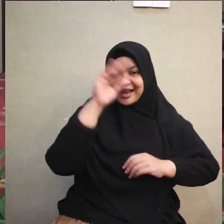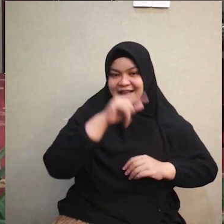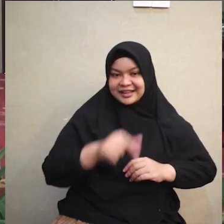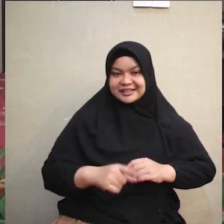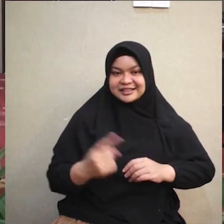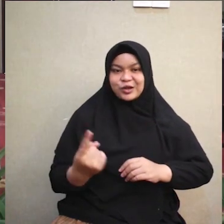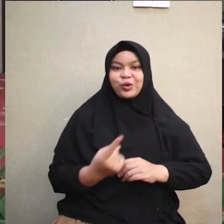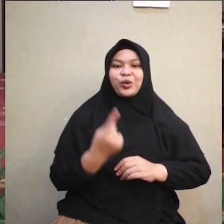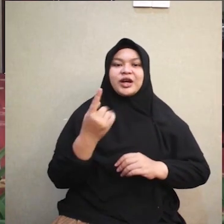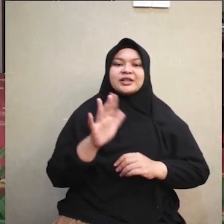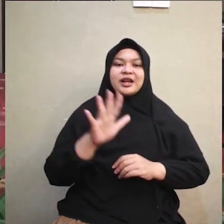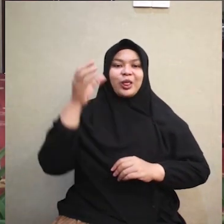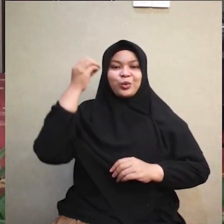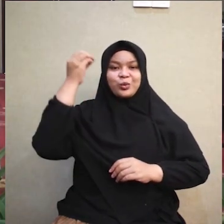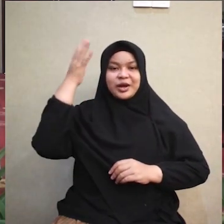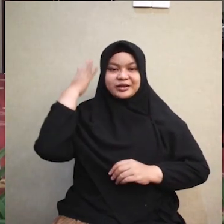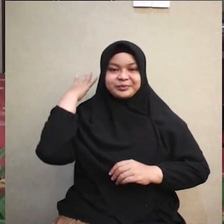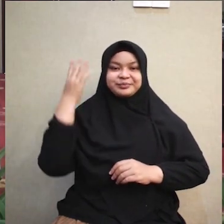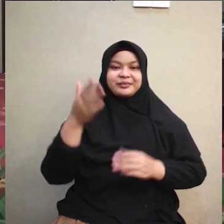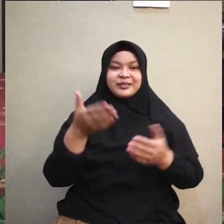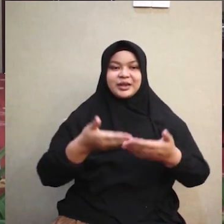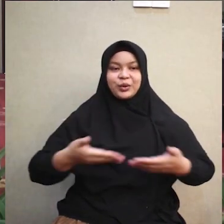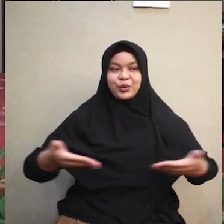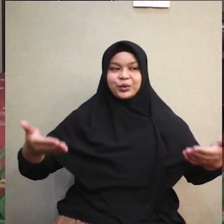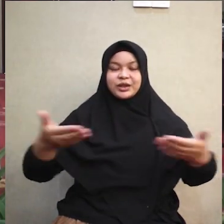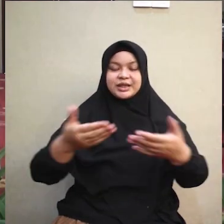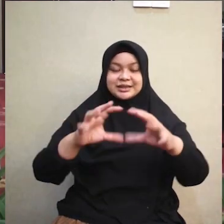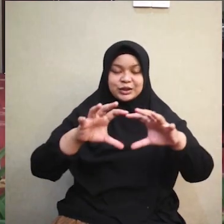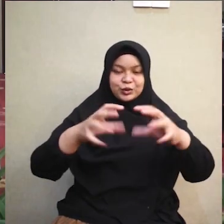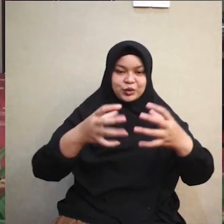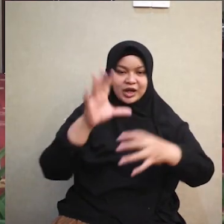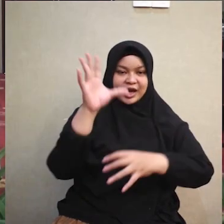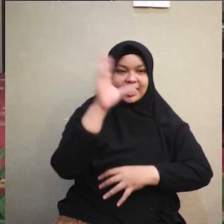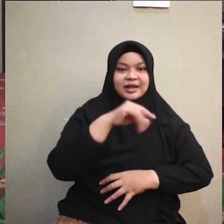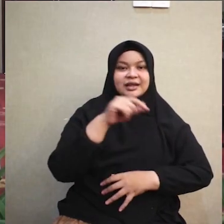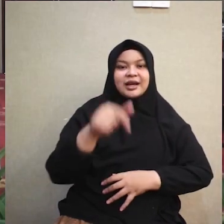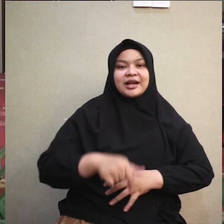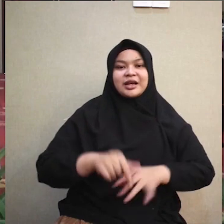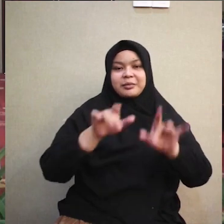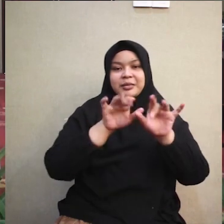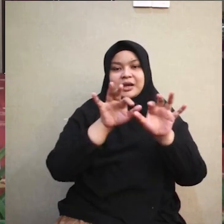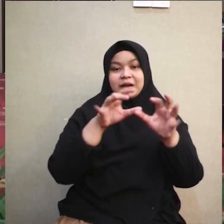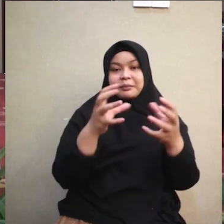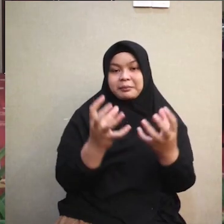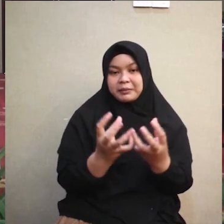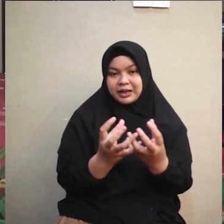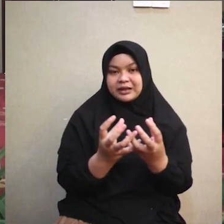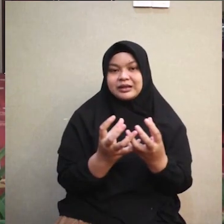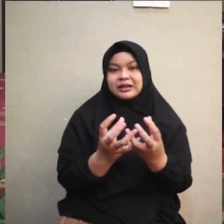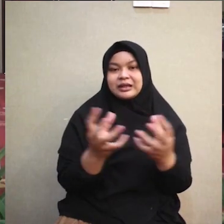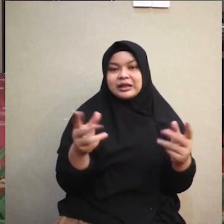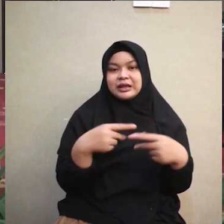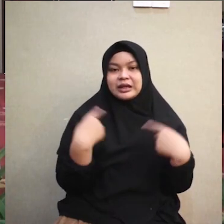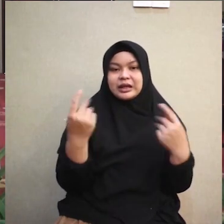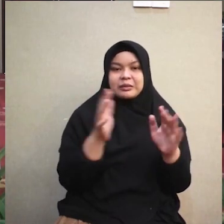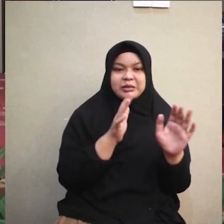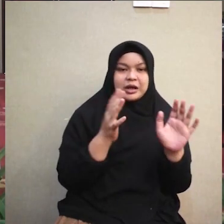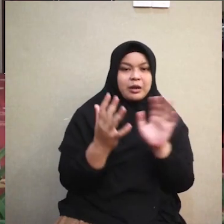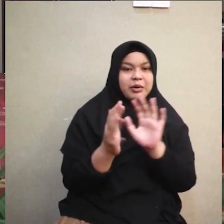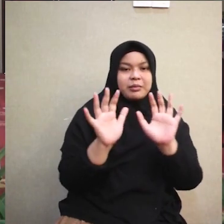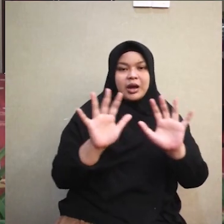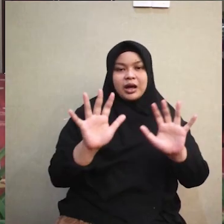dan jangan lupa mas Syafi'i kondisi dunia hari ini pandemi terus kemudian juga kita akan menghadapi banyak